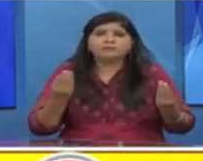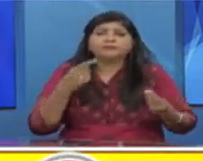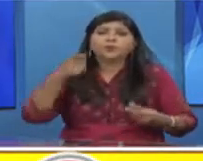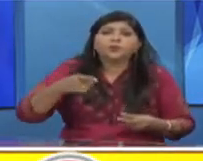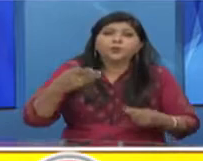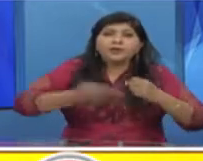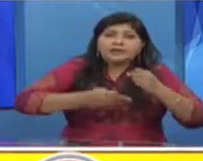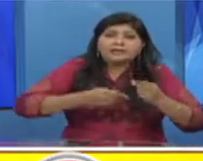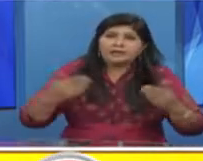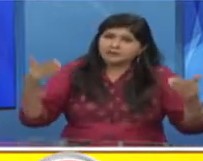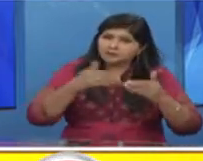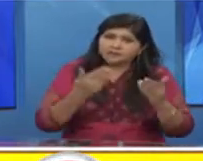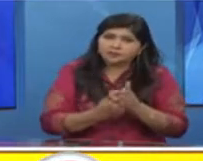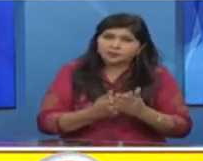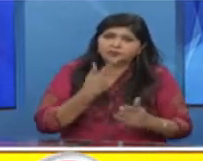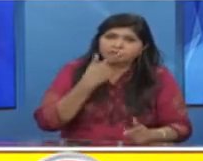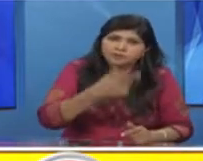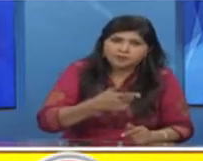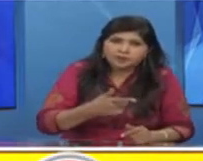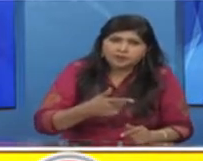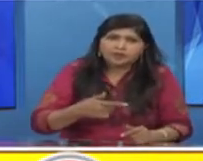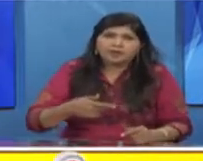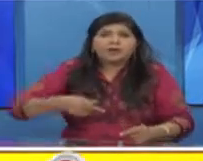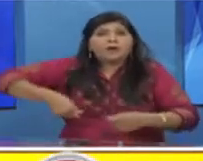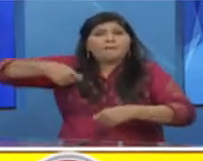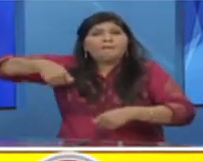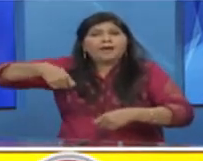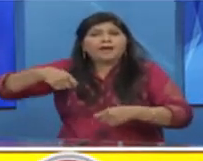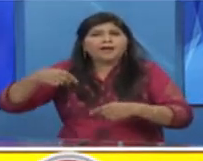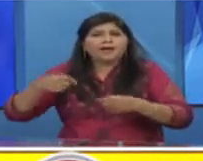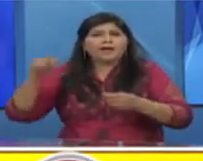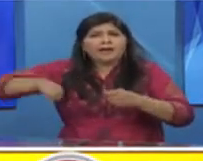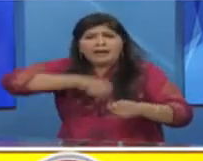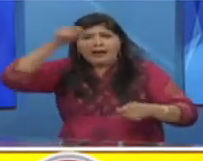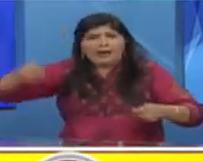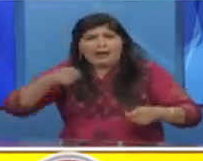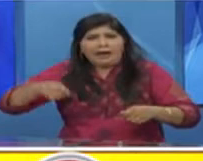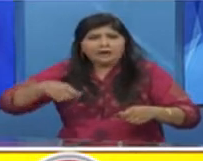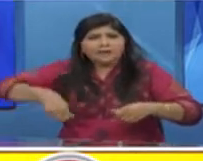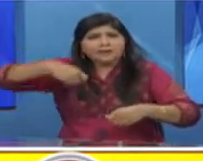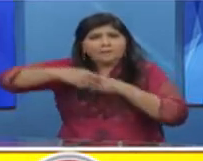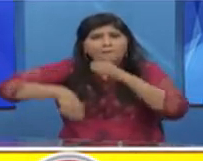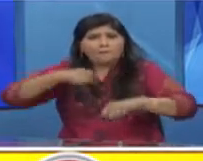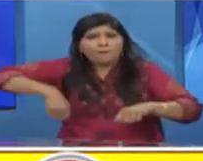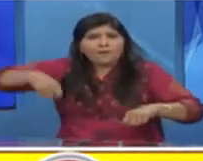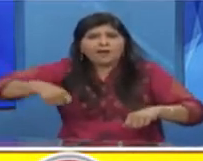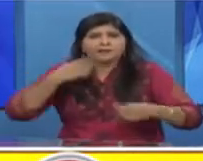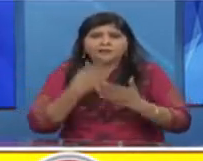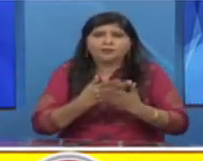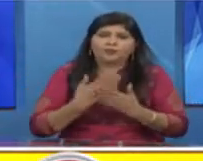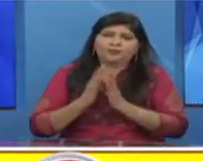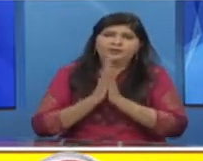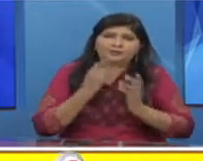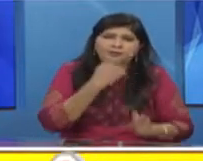से संपर्क किया और उनसे खादी के बैग बनाने का आग्रह किया। किसानों ने बैग बनाए